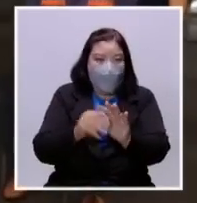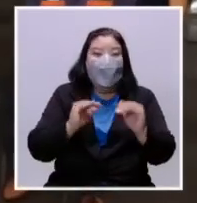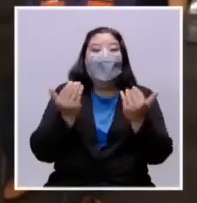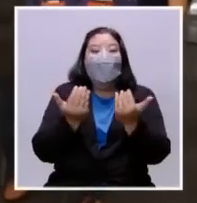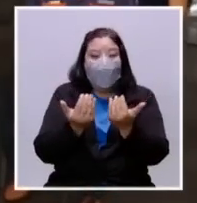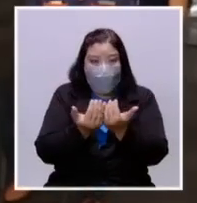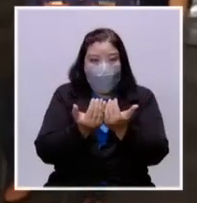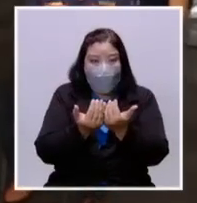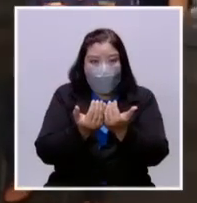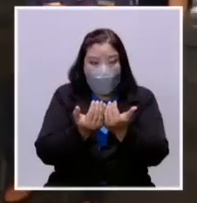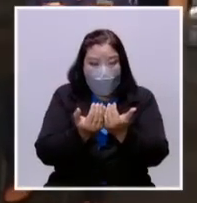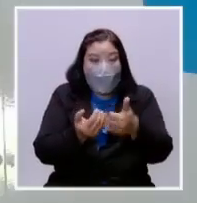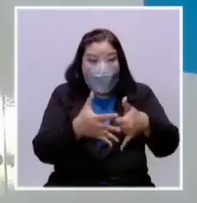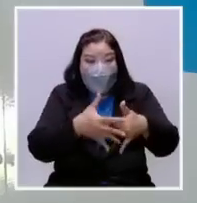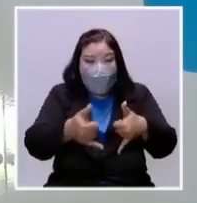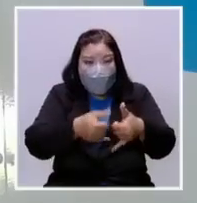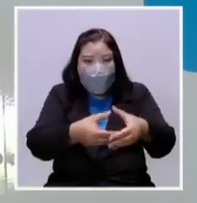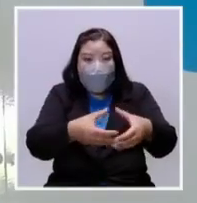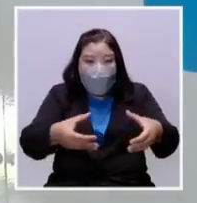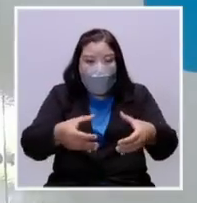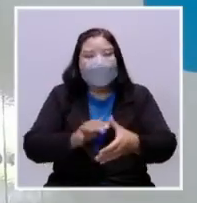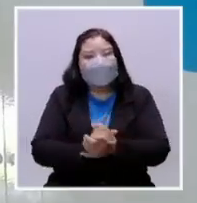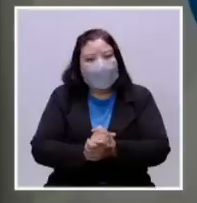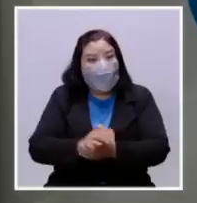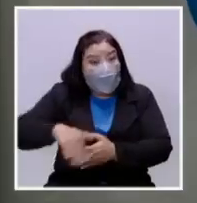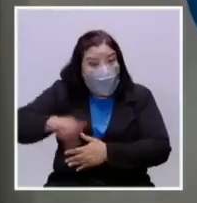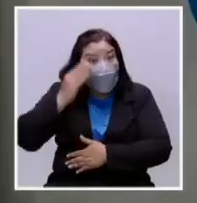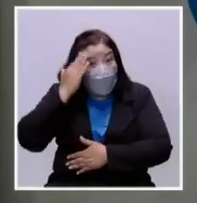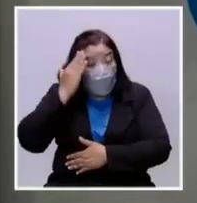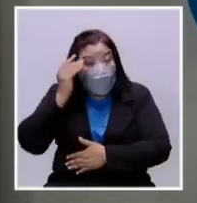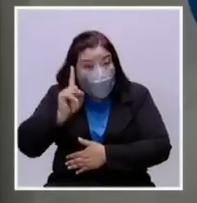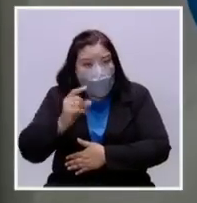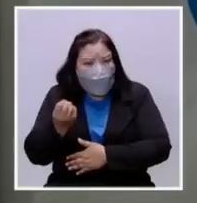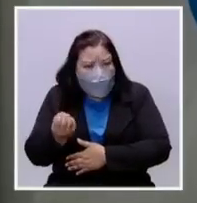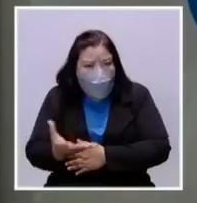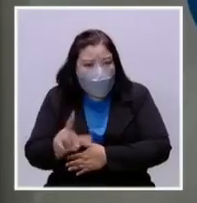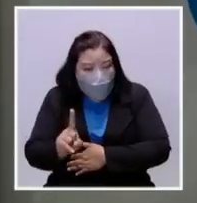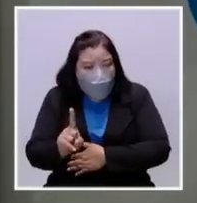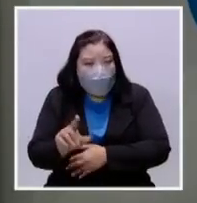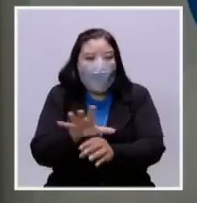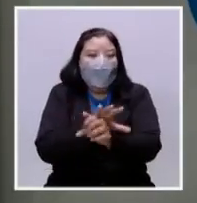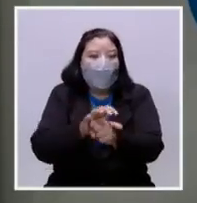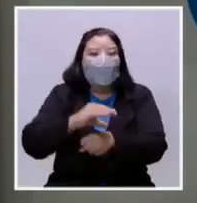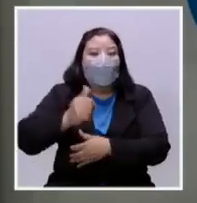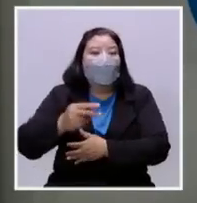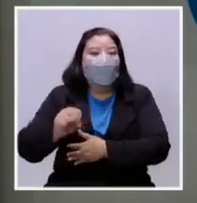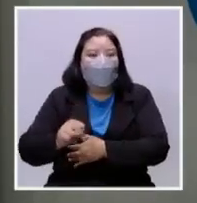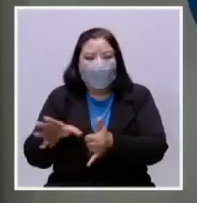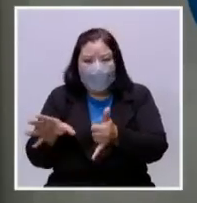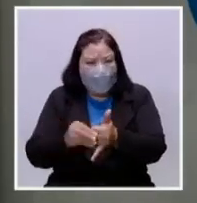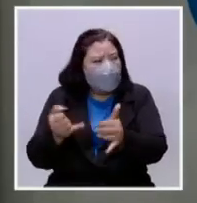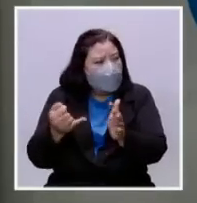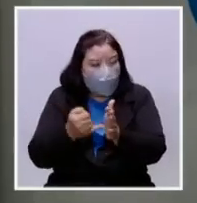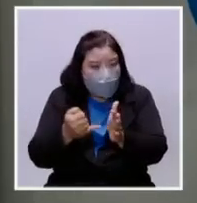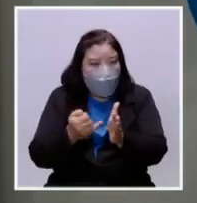บครัวส่วนสาเหตุทุกคนทราบดีอยู่แล้วนะคะว่ามีผู้ติดเชื้อเพิ่มขึ้นเป็นเพราะโอมิครอนแพร่ระบาดได้อย่างรวดเร็วติดต่อกัน